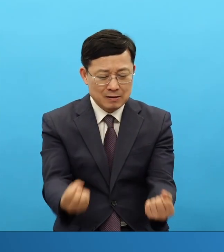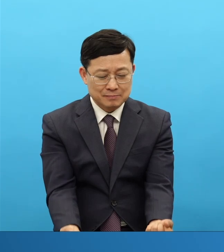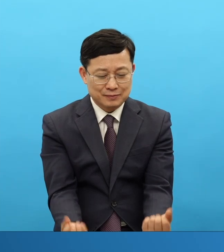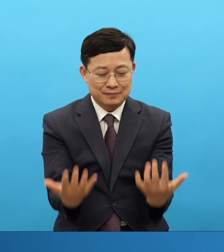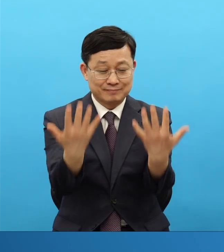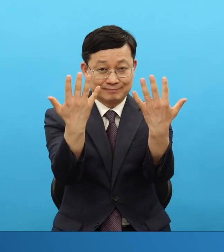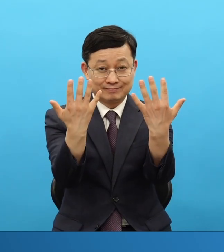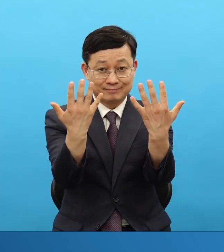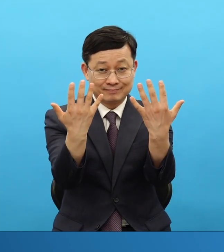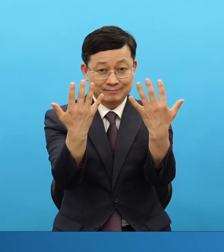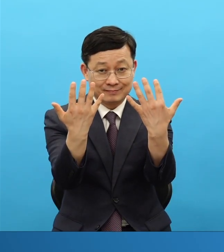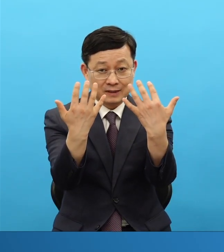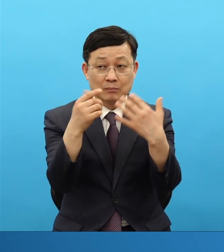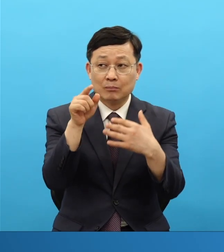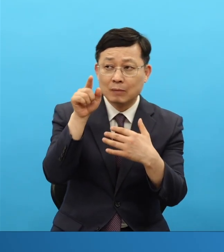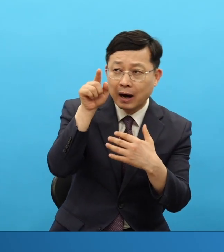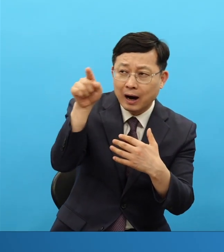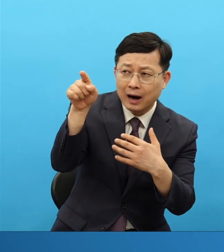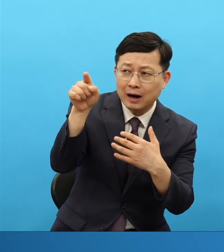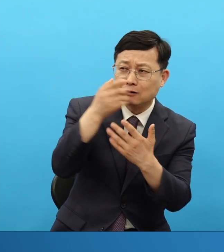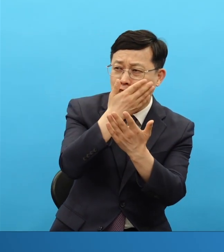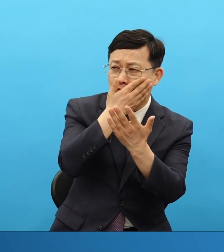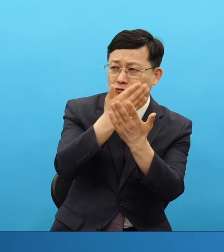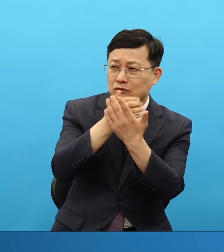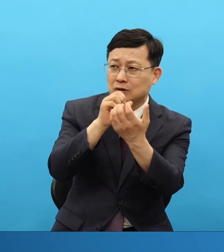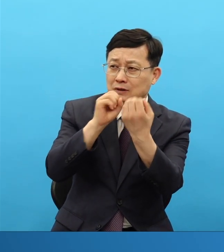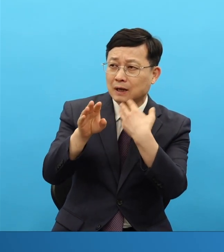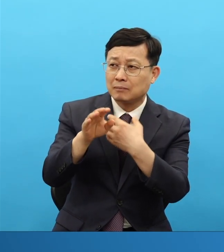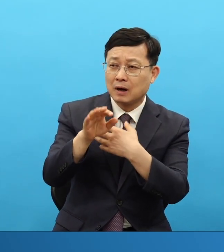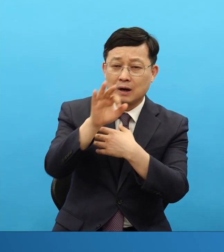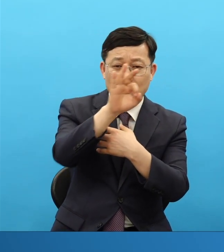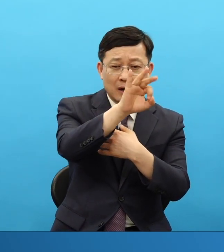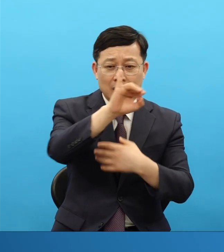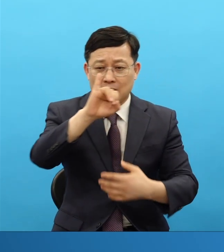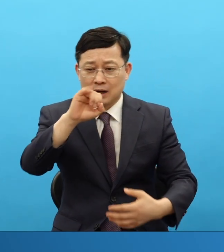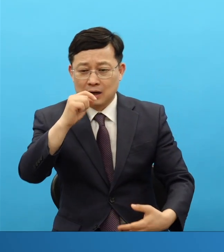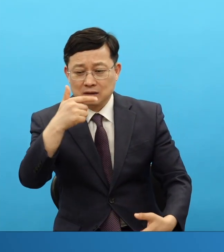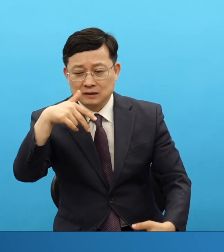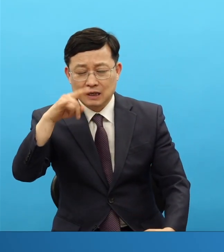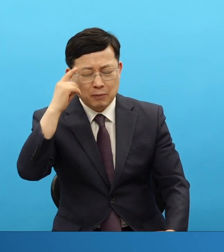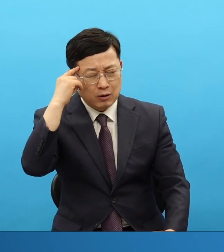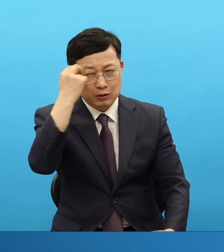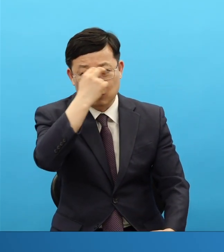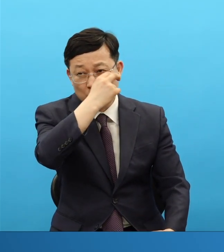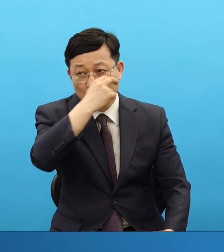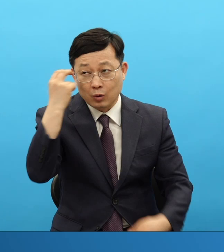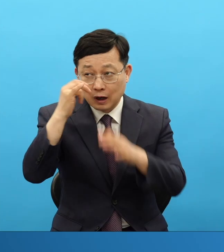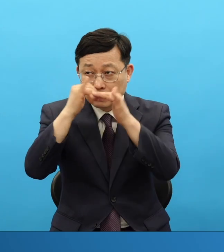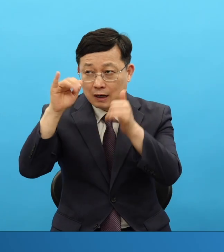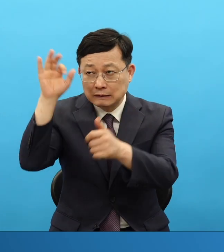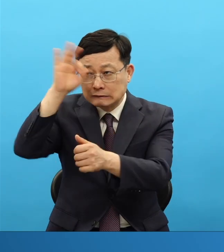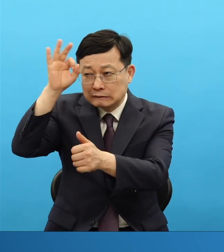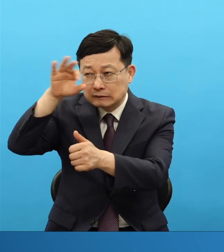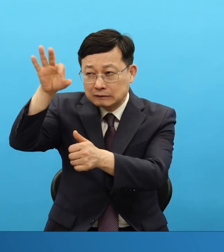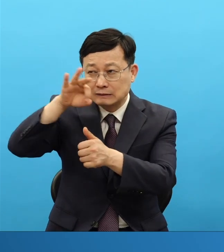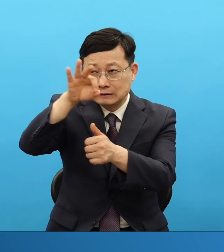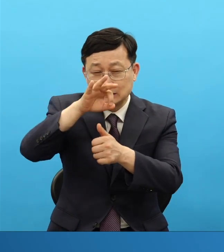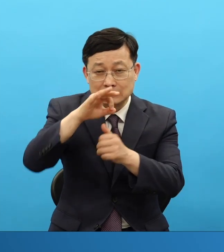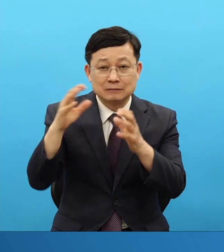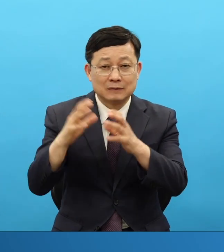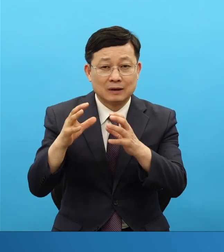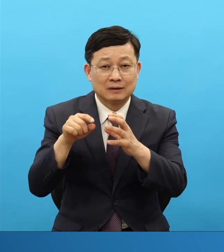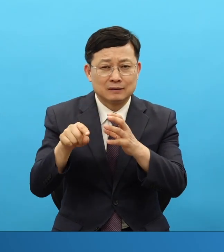그 all over the 답이 world. 이겁니다. And that answer are 그래서 the gifted and 올해는 talented. 이걸 시작한 겁니다. That's why this year we are beginning this. 꼭 기도하시고